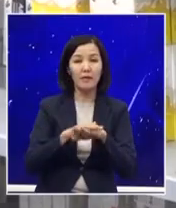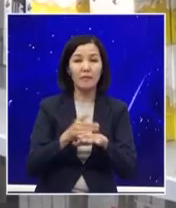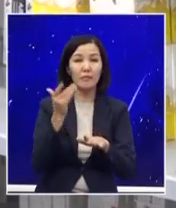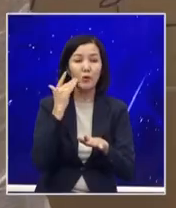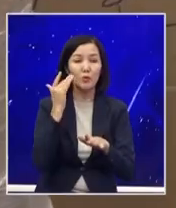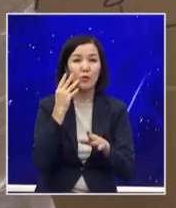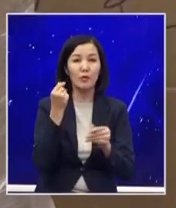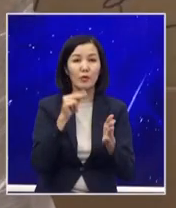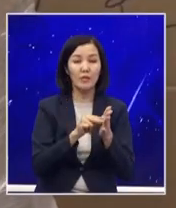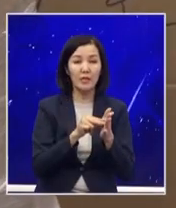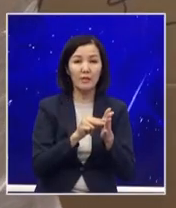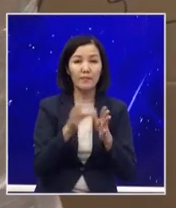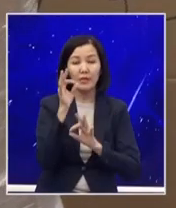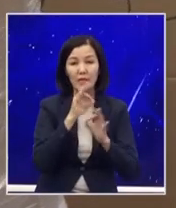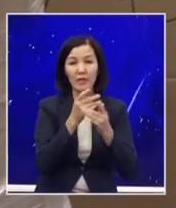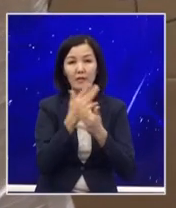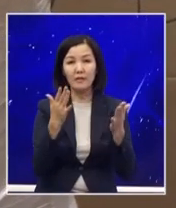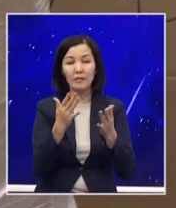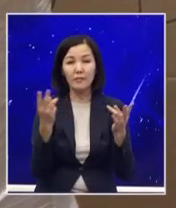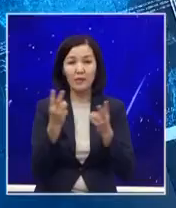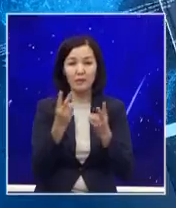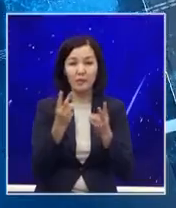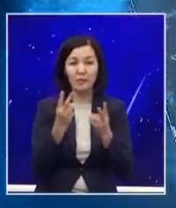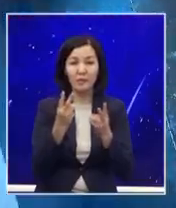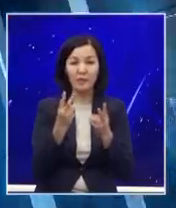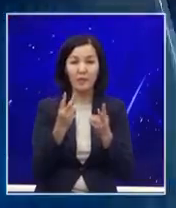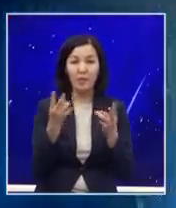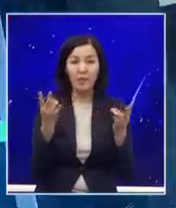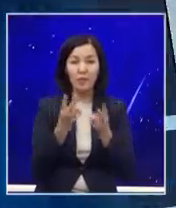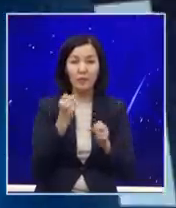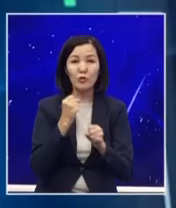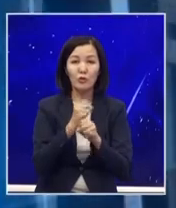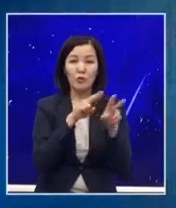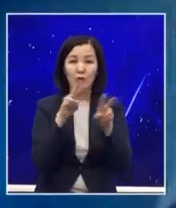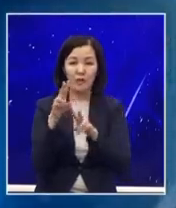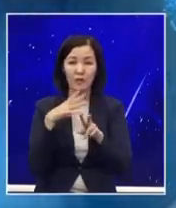регулирования розничных цен на лекарственные средства первой необходимости. Евгения Присяжная, Нуржан